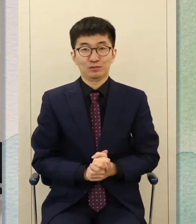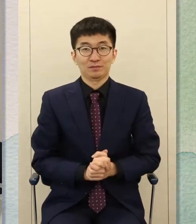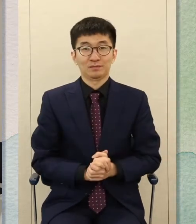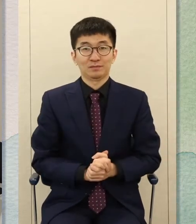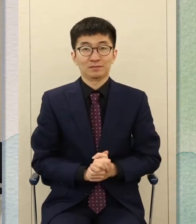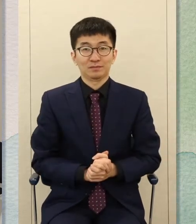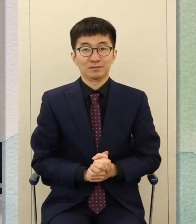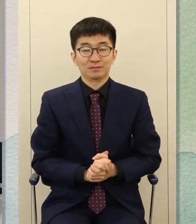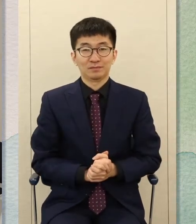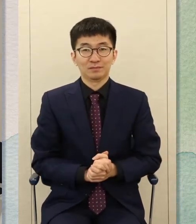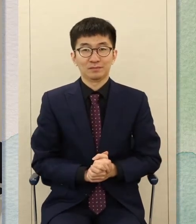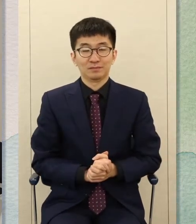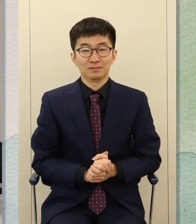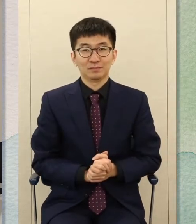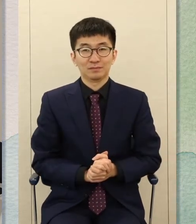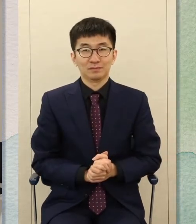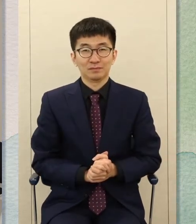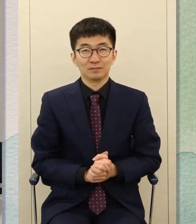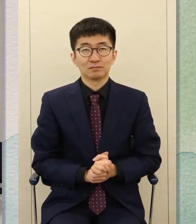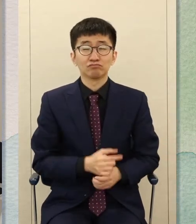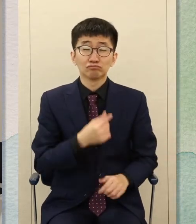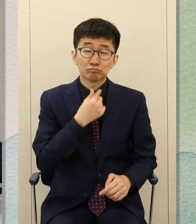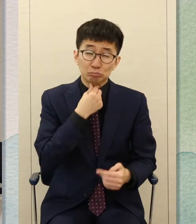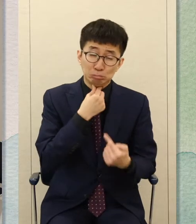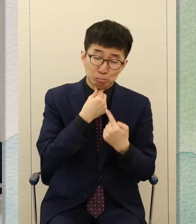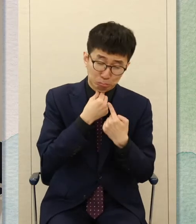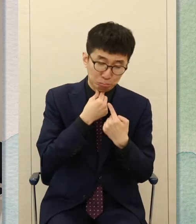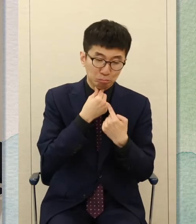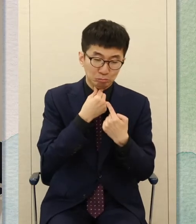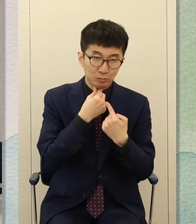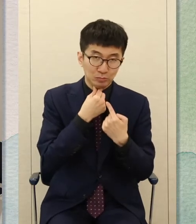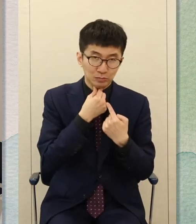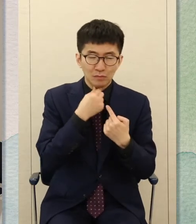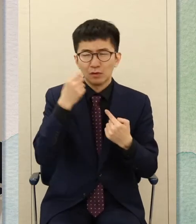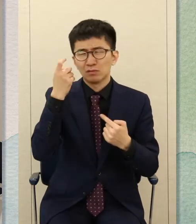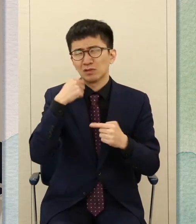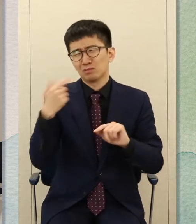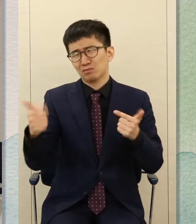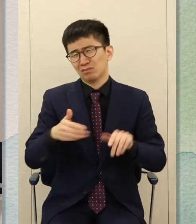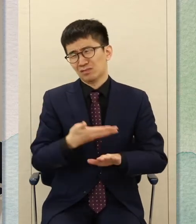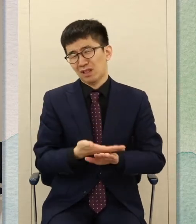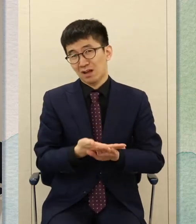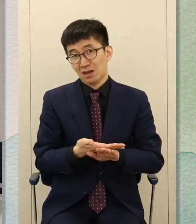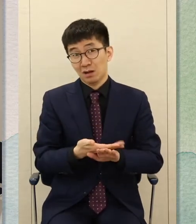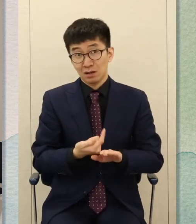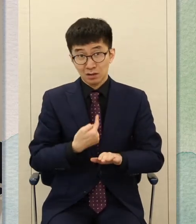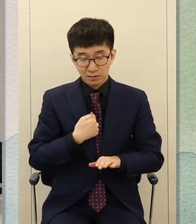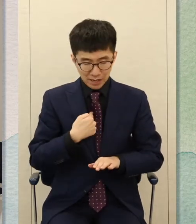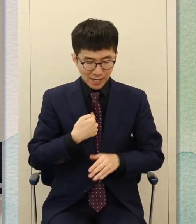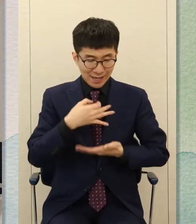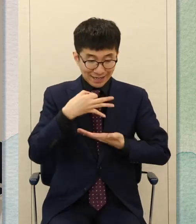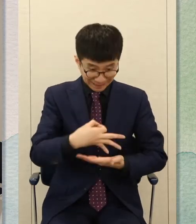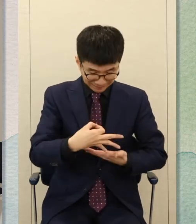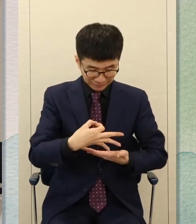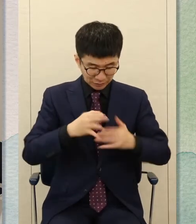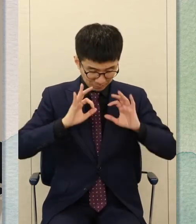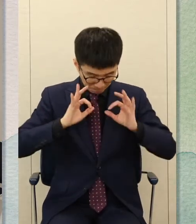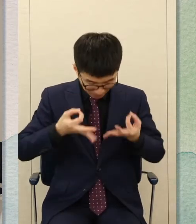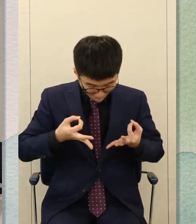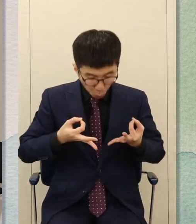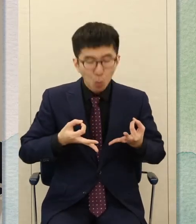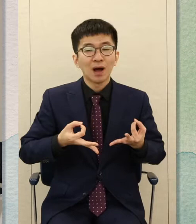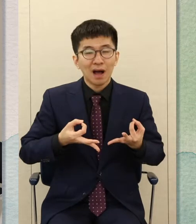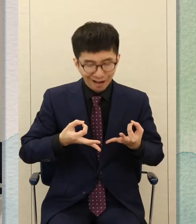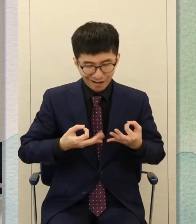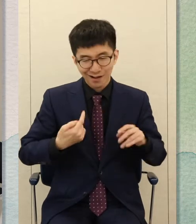됩니다. 그러니까 욕구의 순서가 다른 거죠. 예, 존재의 변화에 대한 갈망이